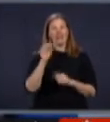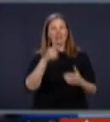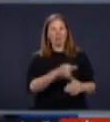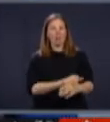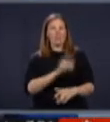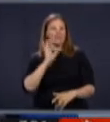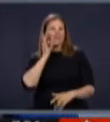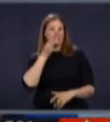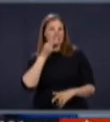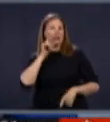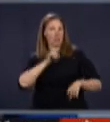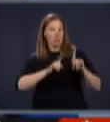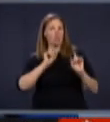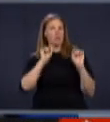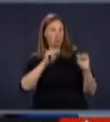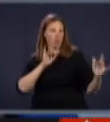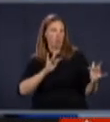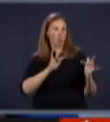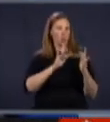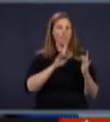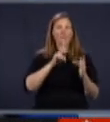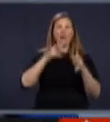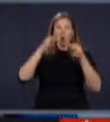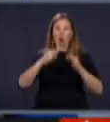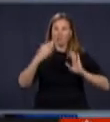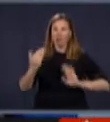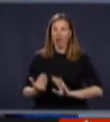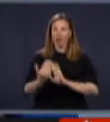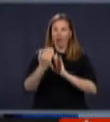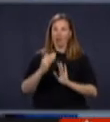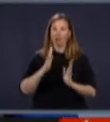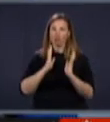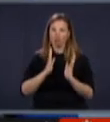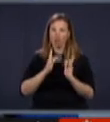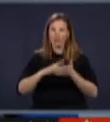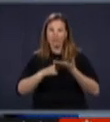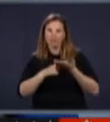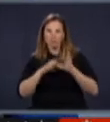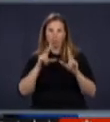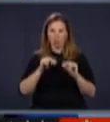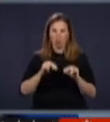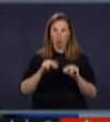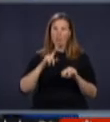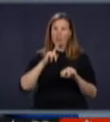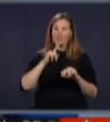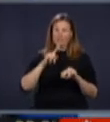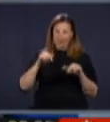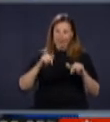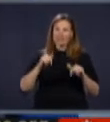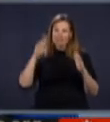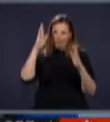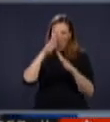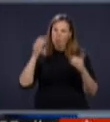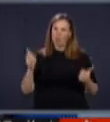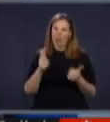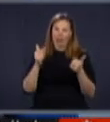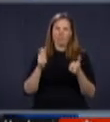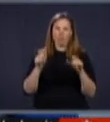un échange formel, non. Mais on est conscient, on est bien au fait de ces éléments-là. On est aussi préoccupé